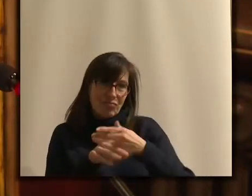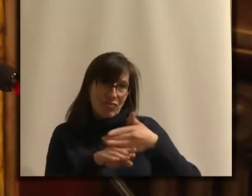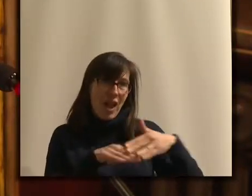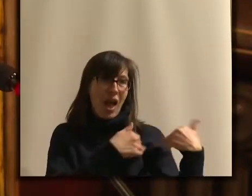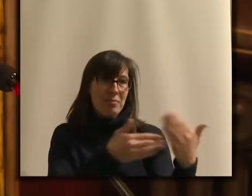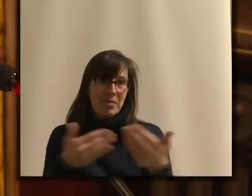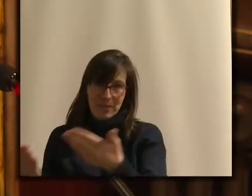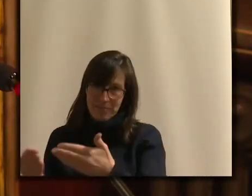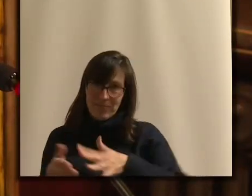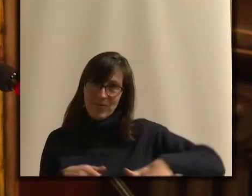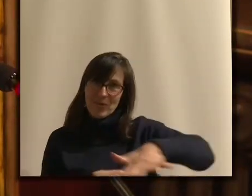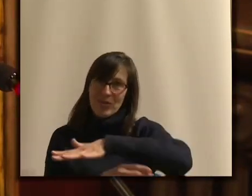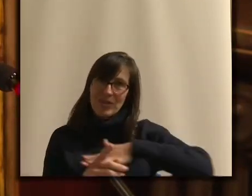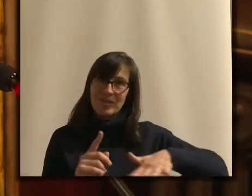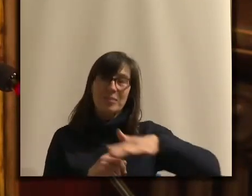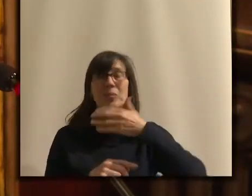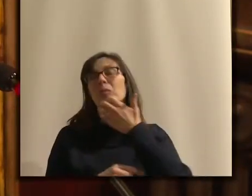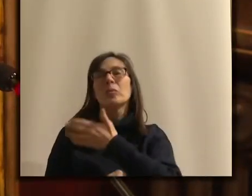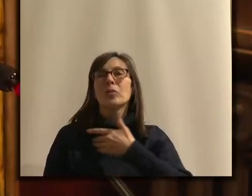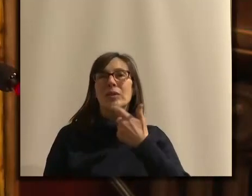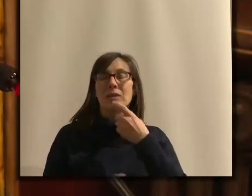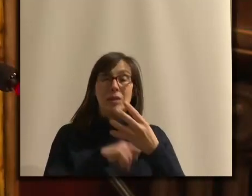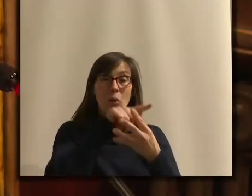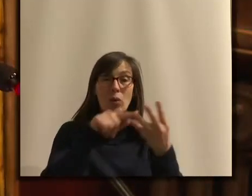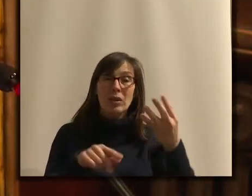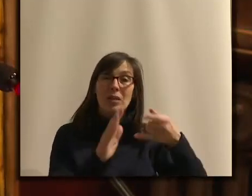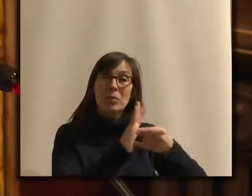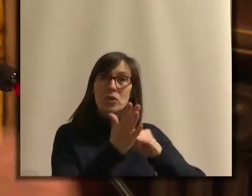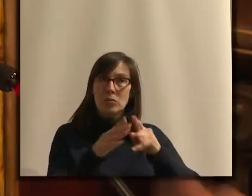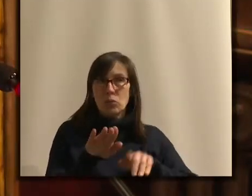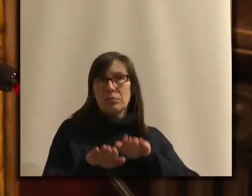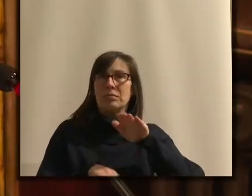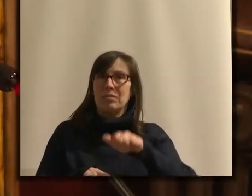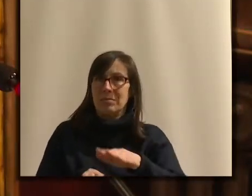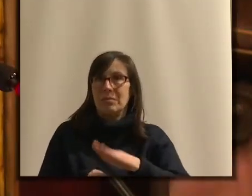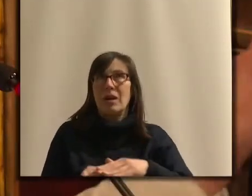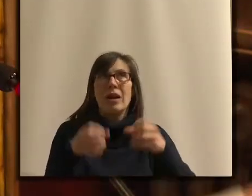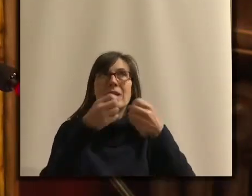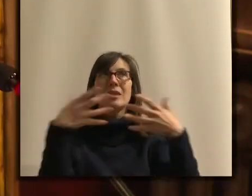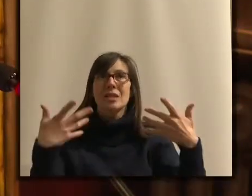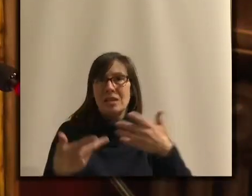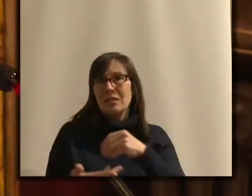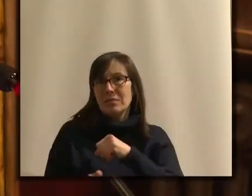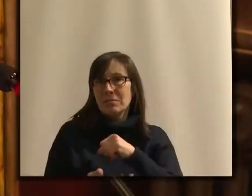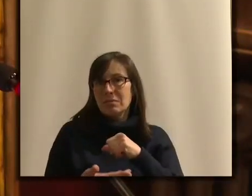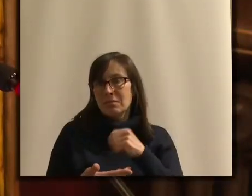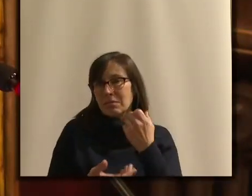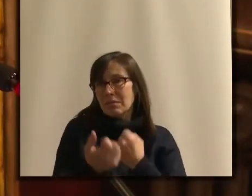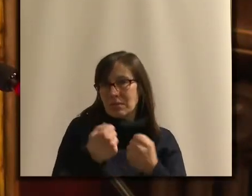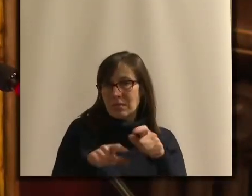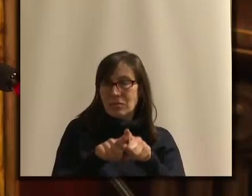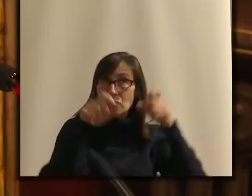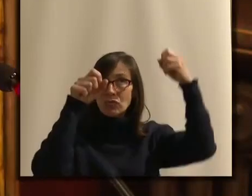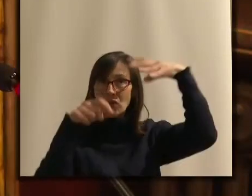en altres edificis. Per tant, doncs, bueno, els quatre projectes serien un pas endavant, un pas més, que se sumen aquests dos